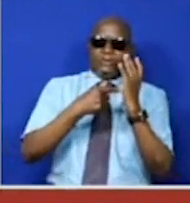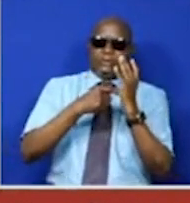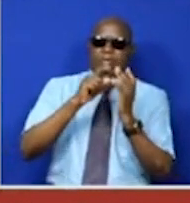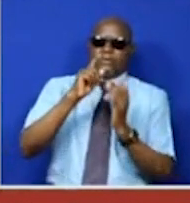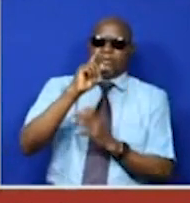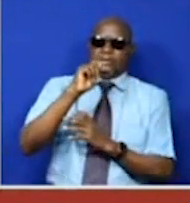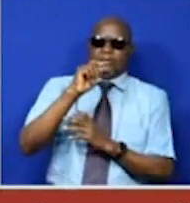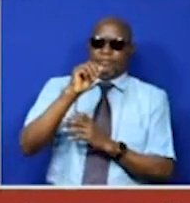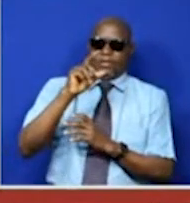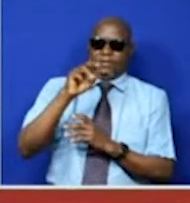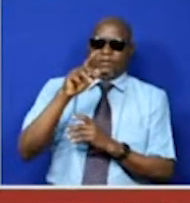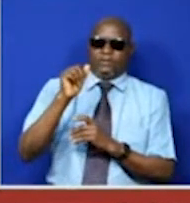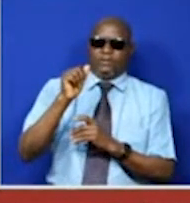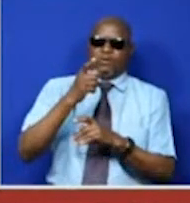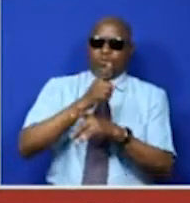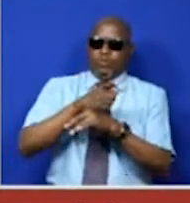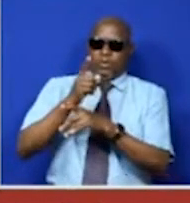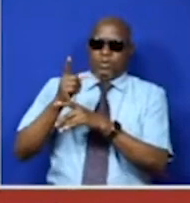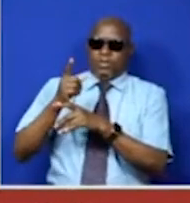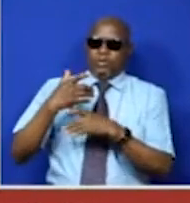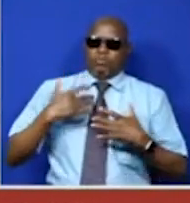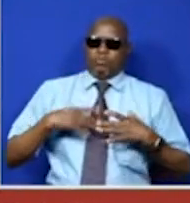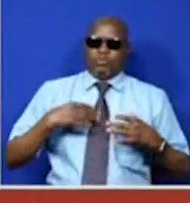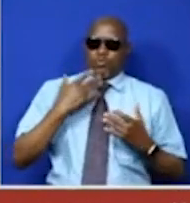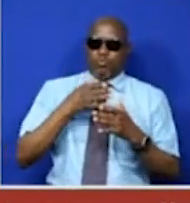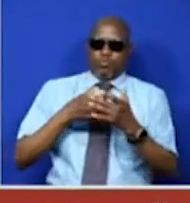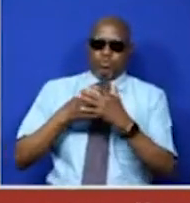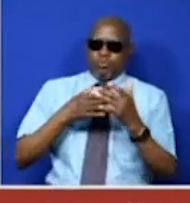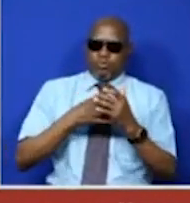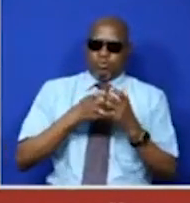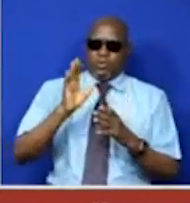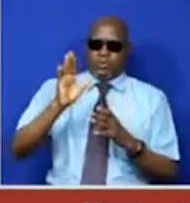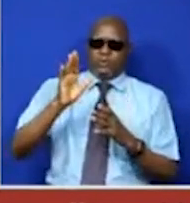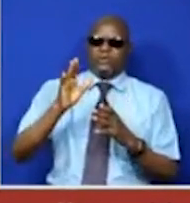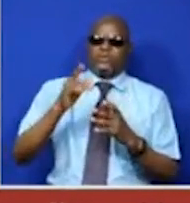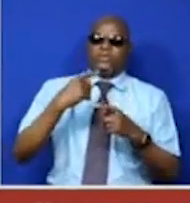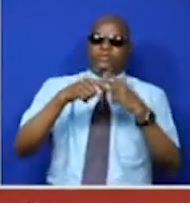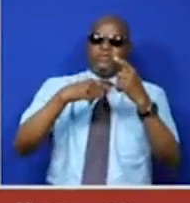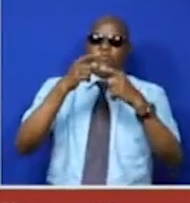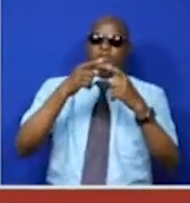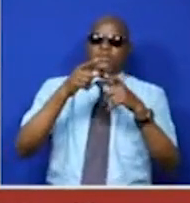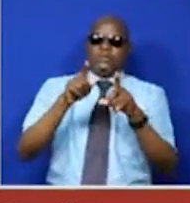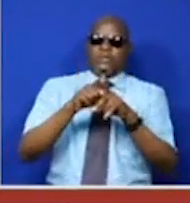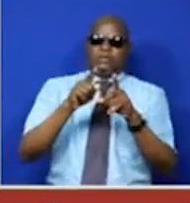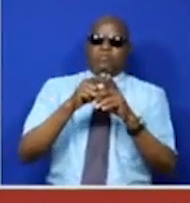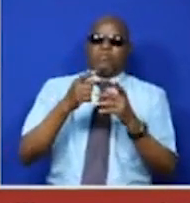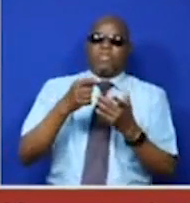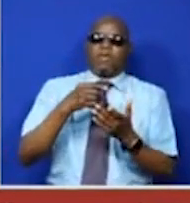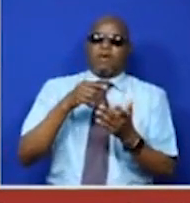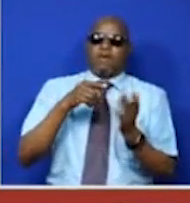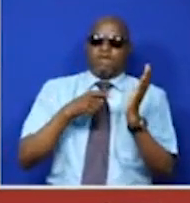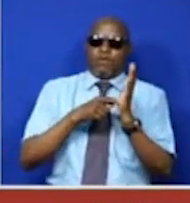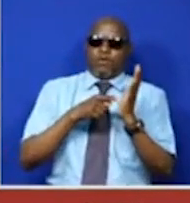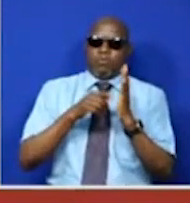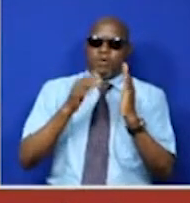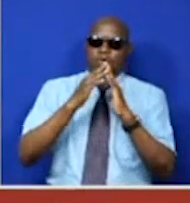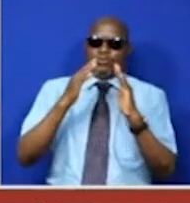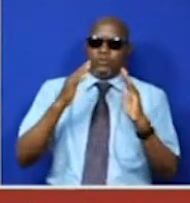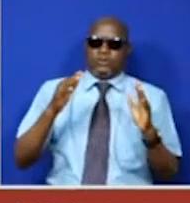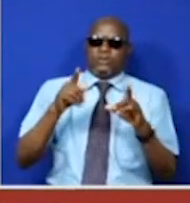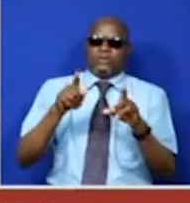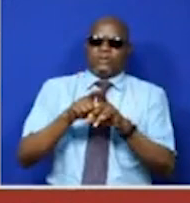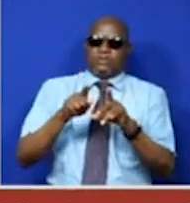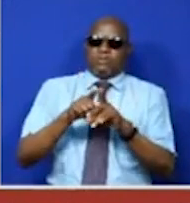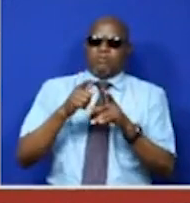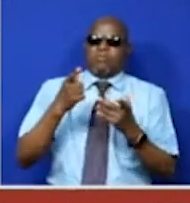amekashifu viongozi na wananchi ambao wanaopinga mipango yake muhimu kama vile nyumba za bei nafuu, bima mpya afya, mtindo